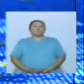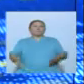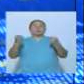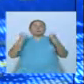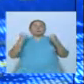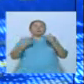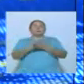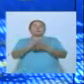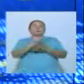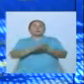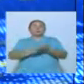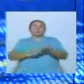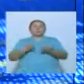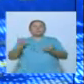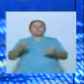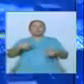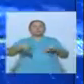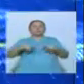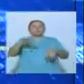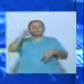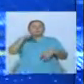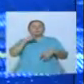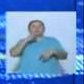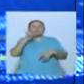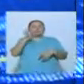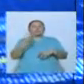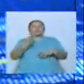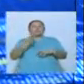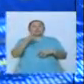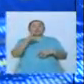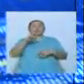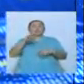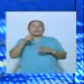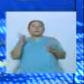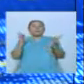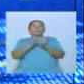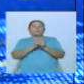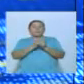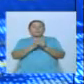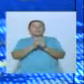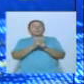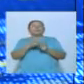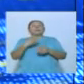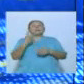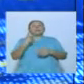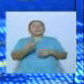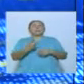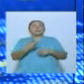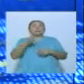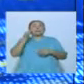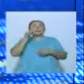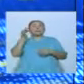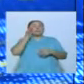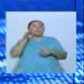Спорт жаңалықтарын жалғастырамыз. Бүгін футболдан Қазақстан ұлттық құрамасы Словения құрамасымен кездеседі. Екі ел келесі жылы Германияда